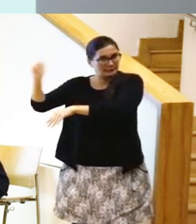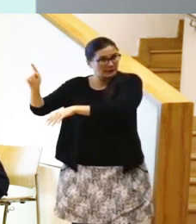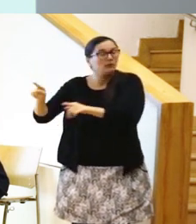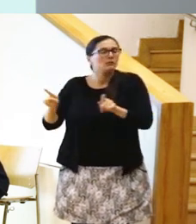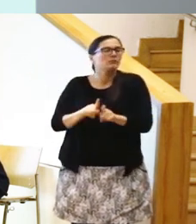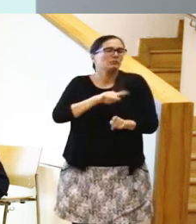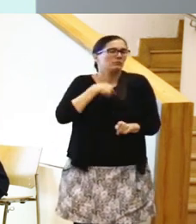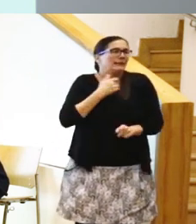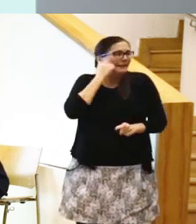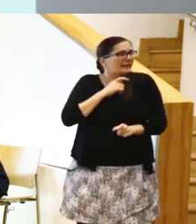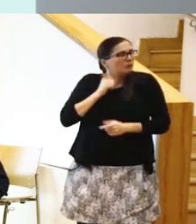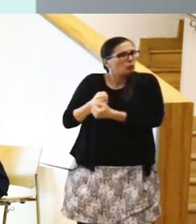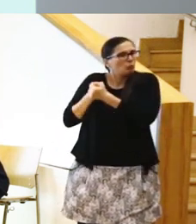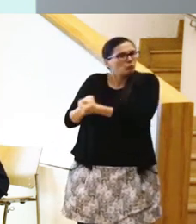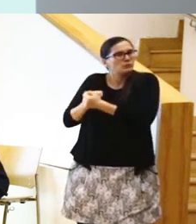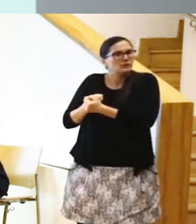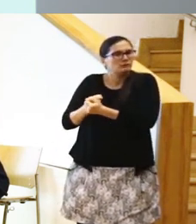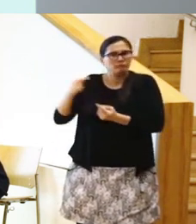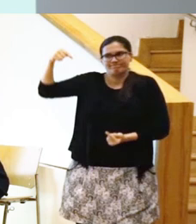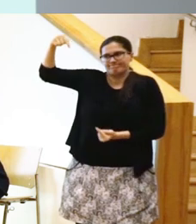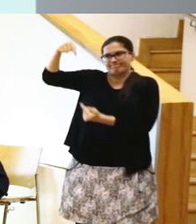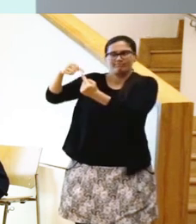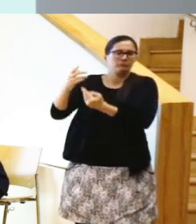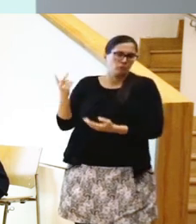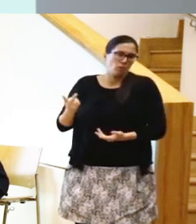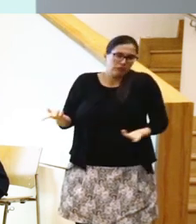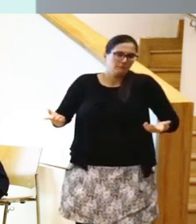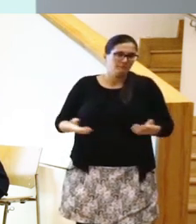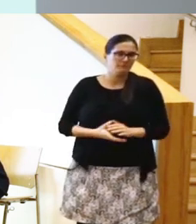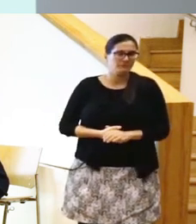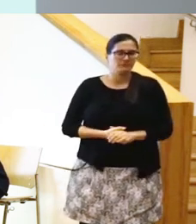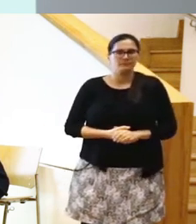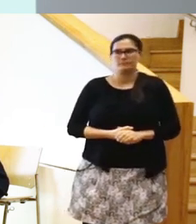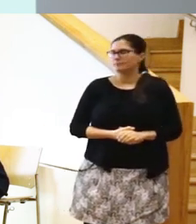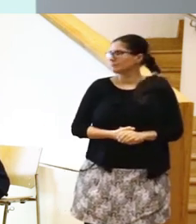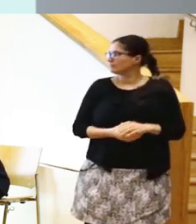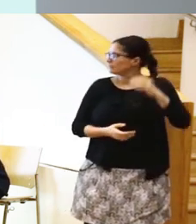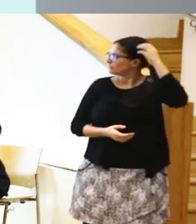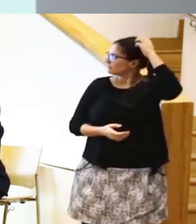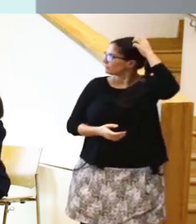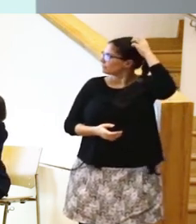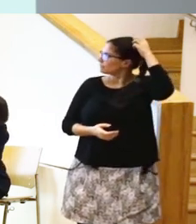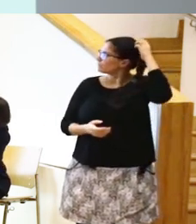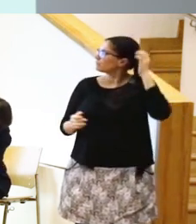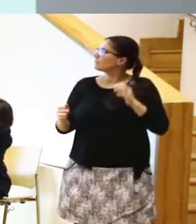být pohyb z dola, jakoby nějaký tlak, ale i pohyb ze zhora.